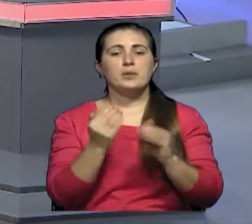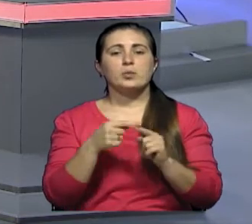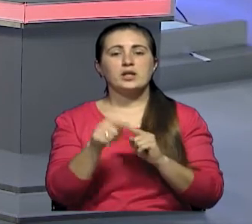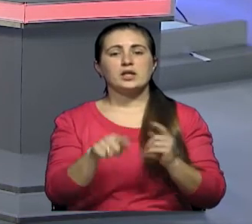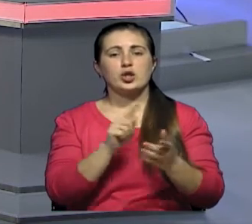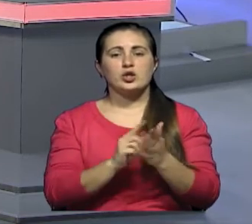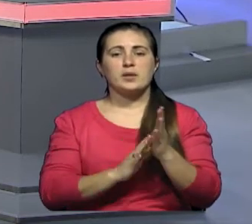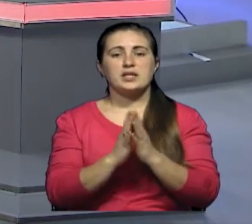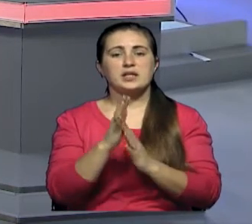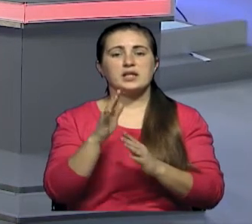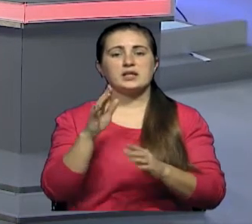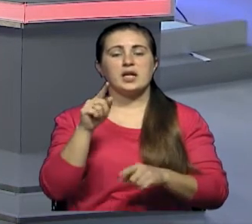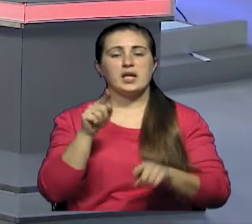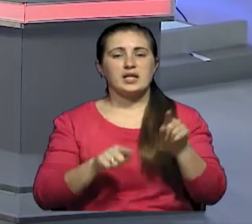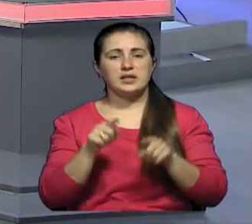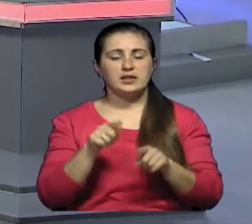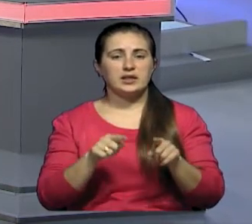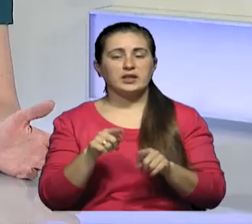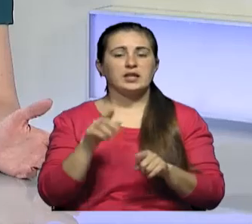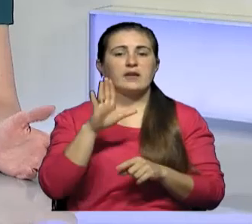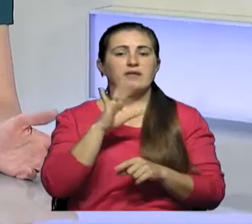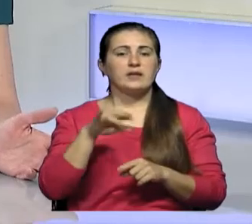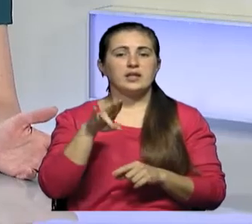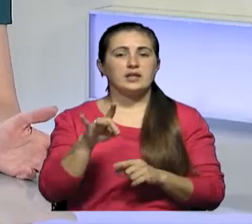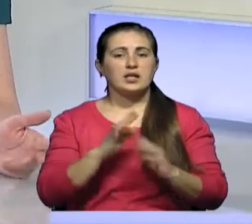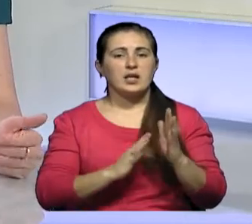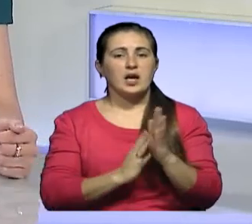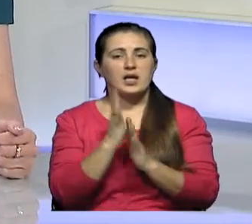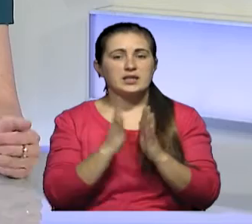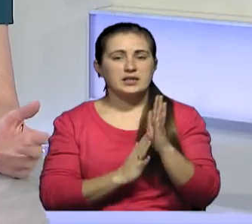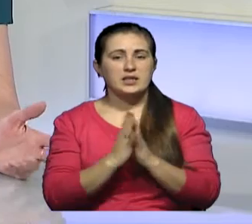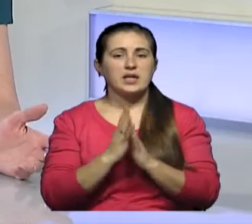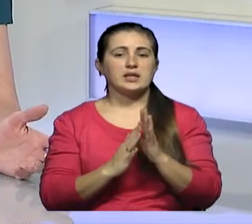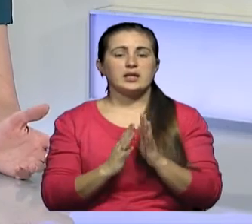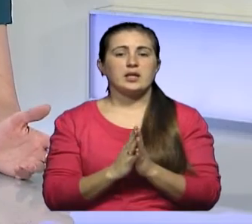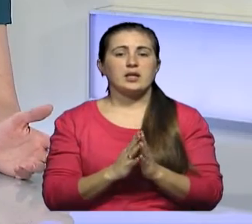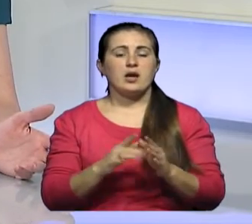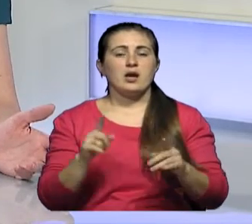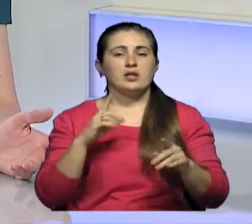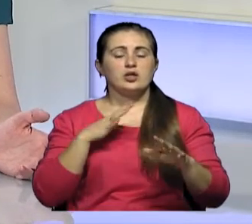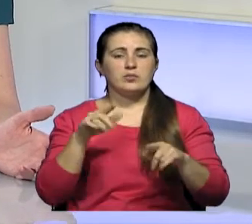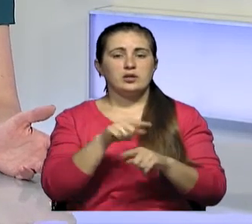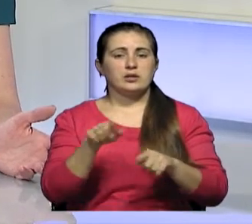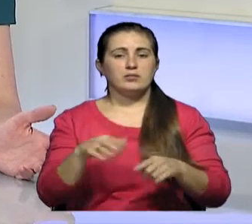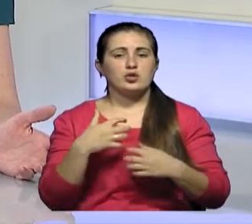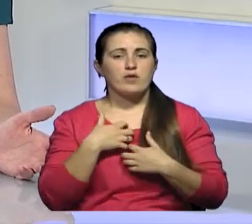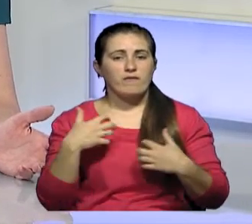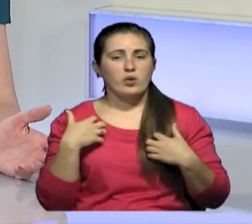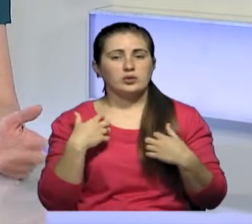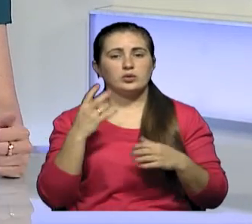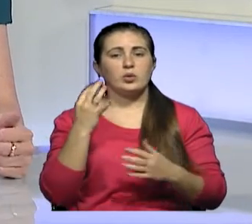произрастать редкие и исчезающие виды растение населять животные возможны это не редки